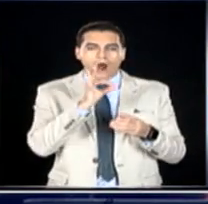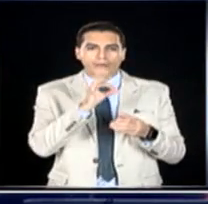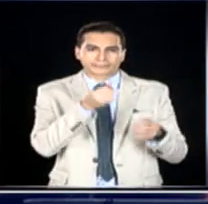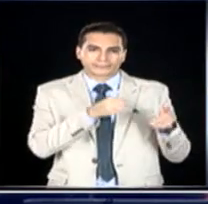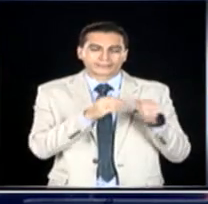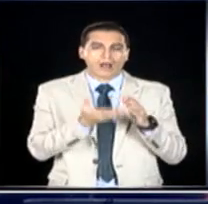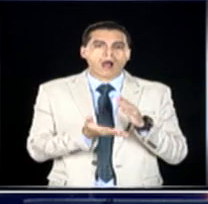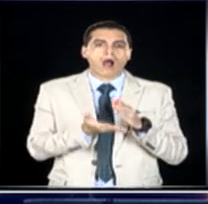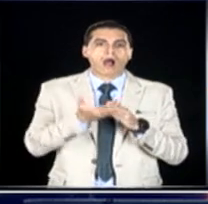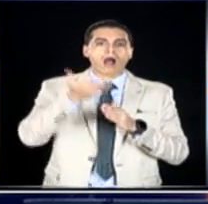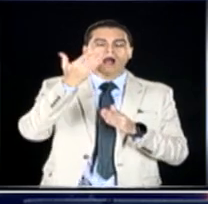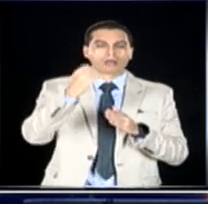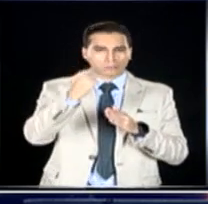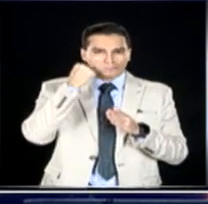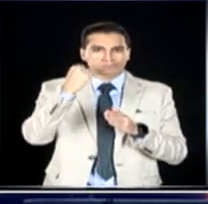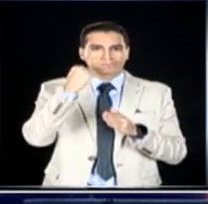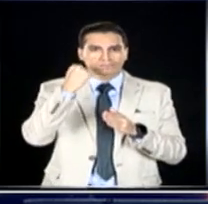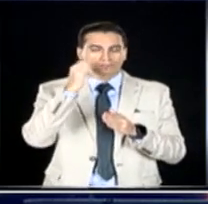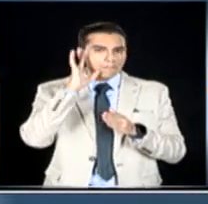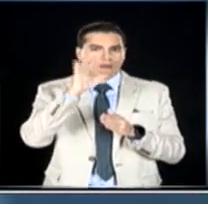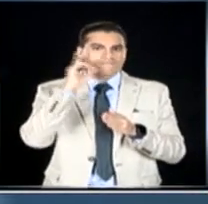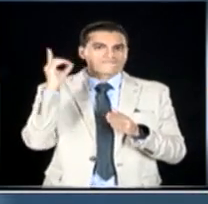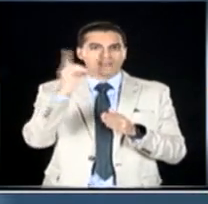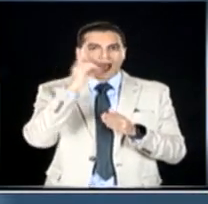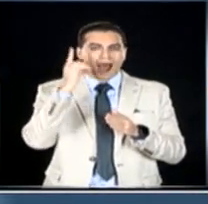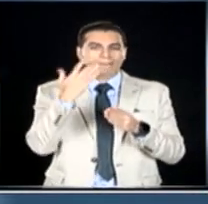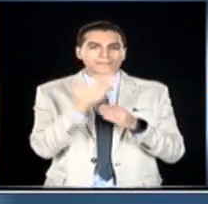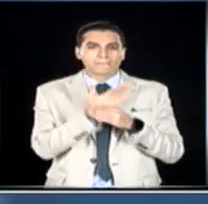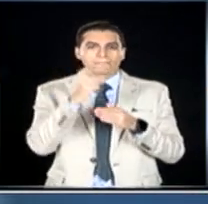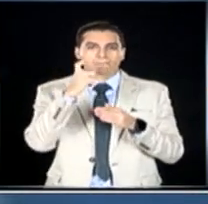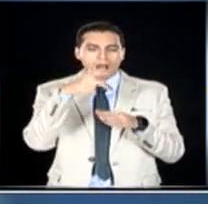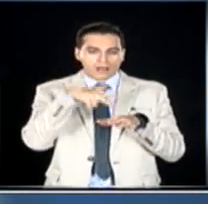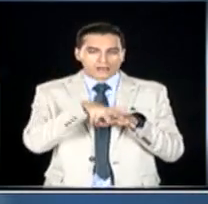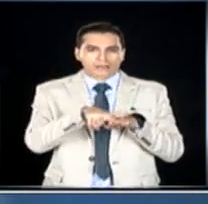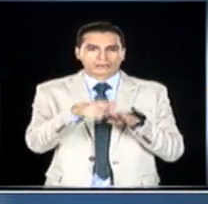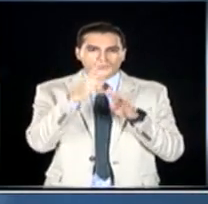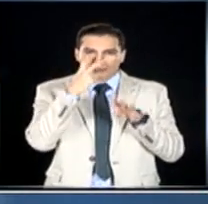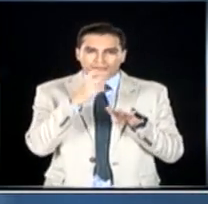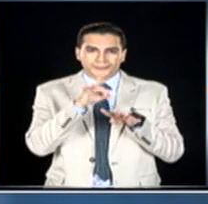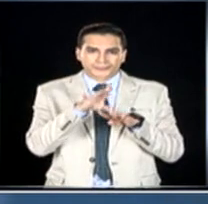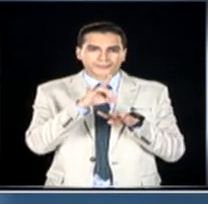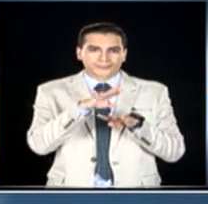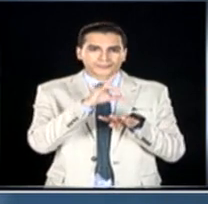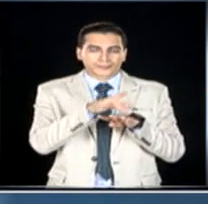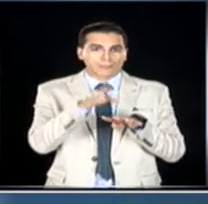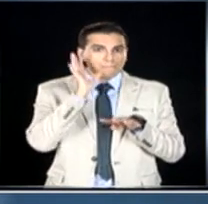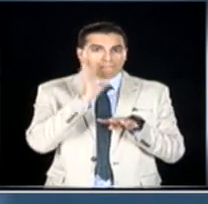5.6 مليون متر مكعب يوميا من المياه المعالجة ثلاثيا، دخلت موسوعة